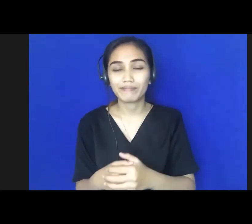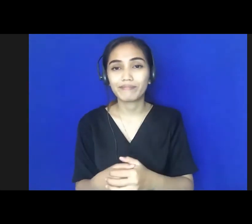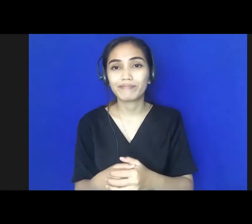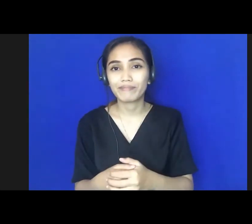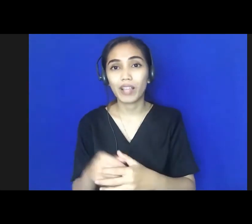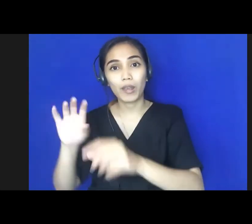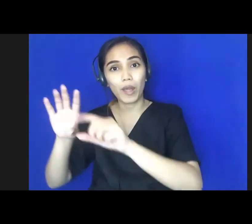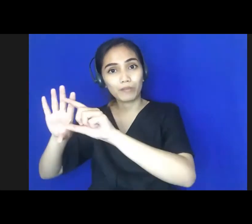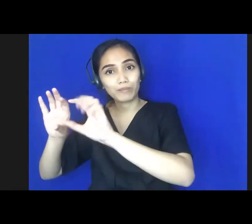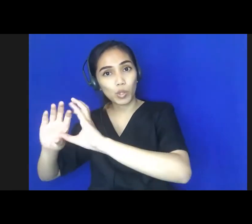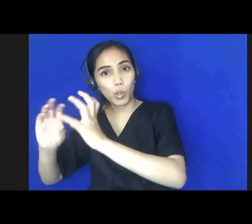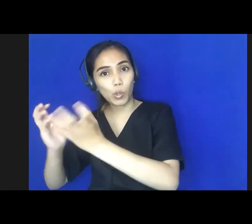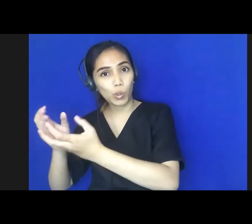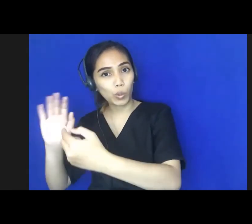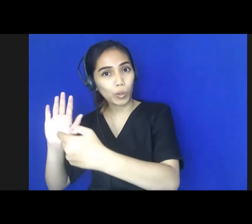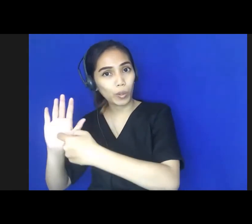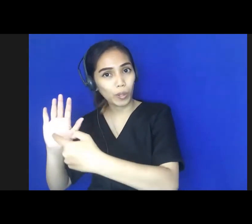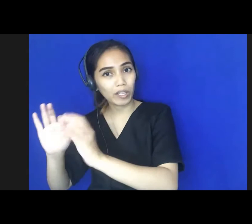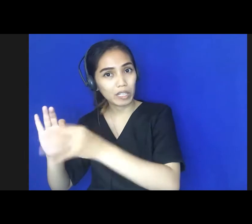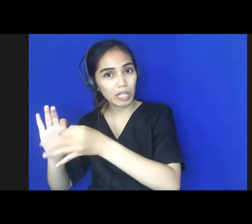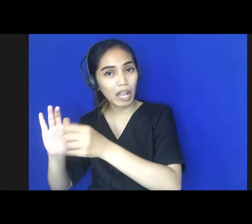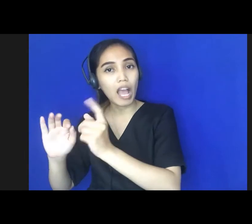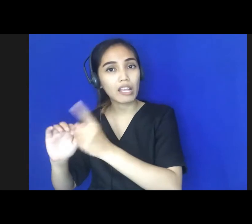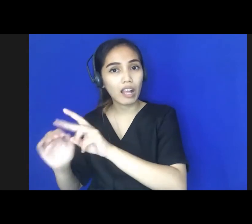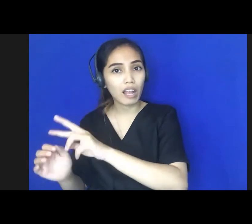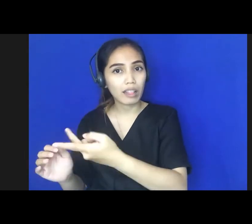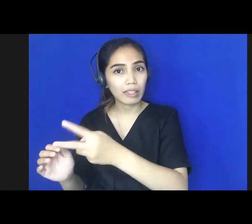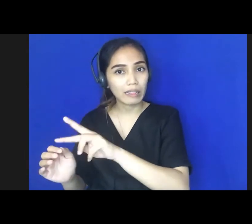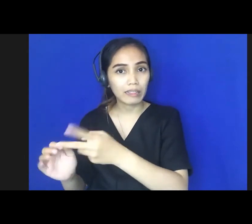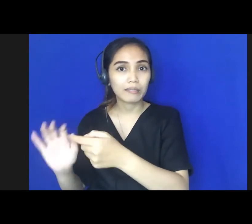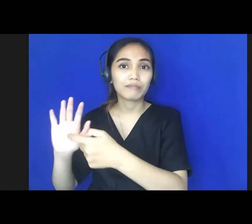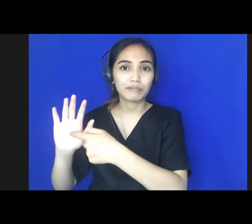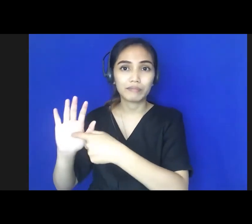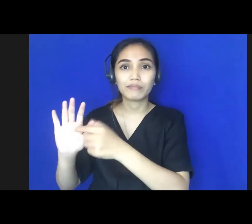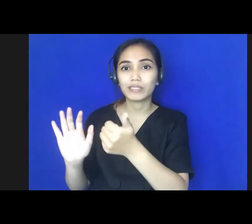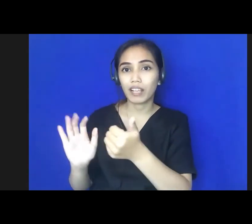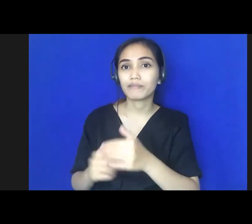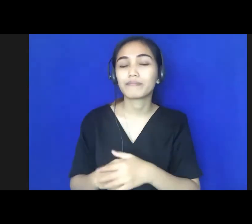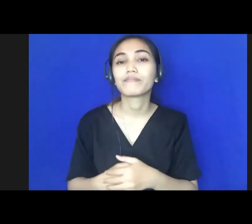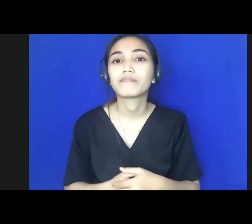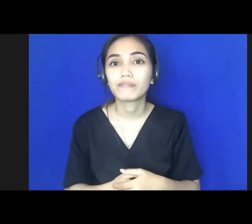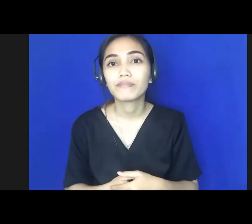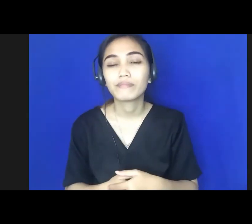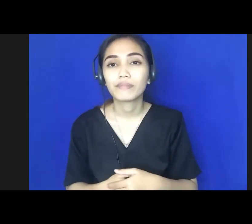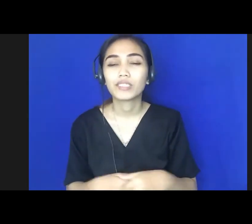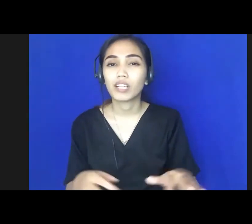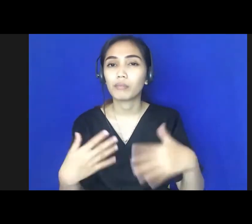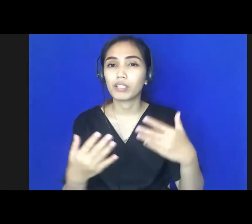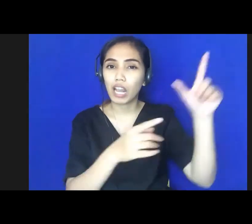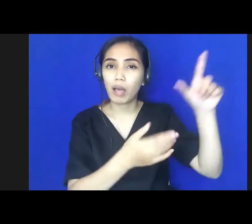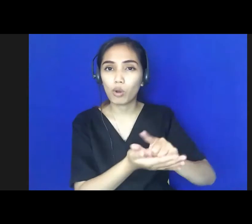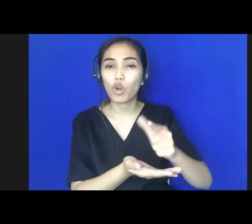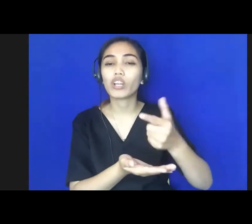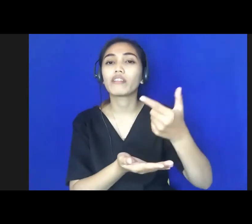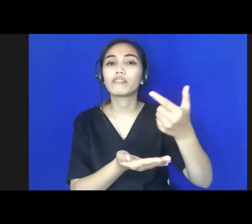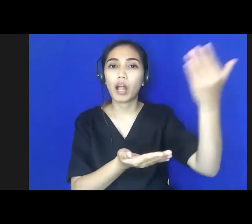Ibu sekalian. Oke, baik. Bapak Ibu sekalian, berdasarkan laporan gizi global atau Global Nutrition